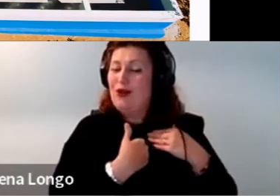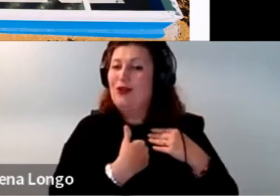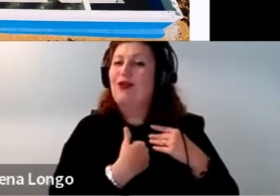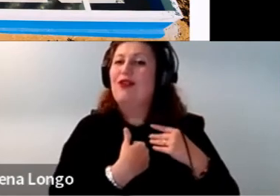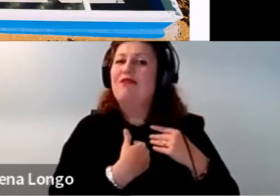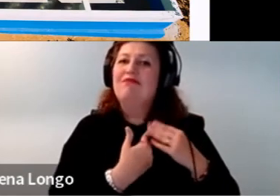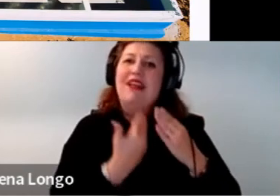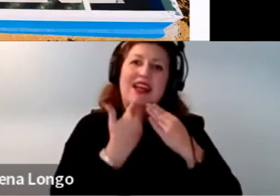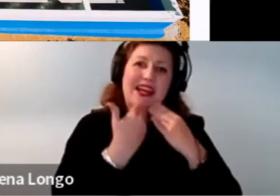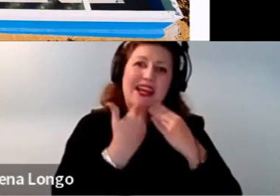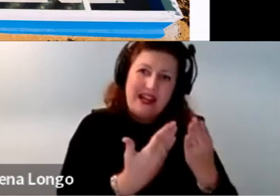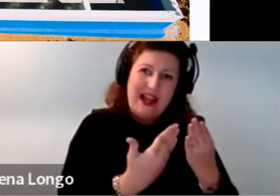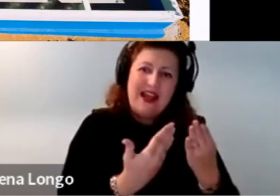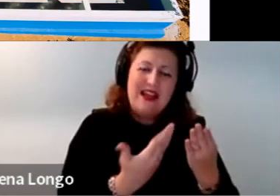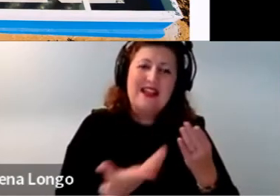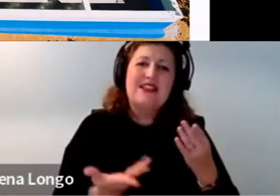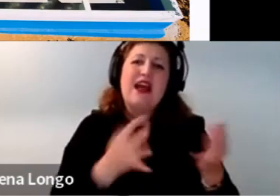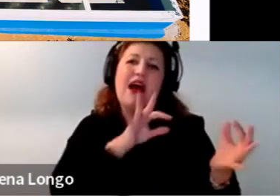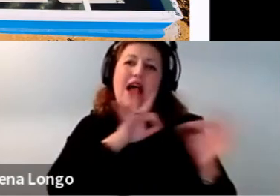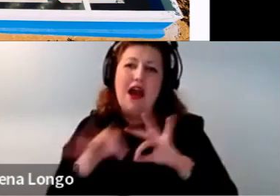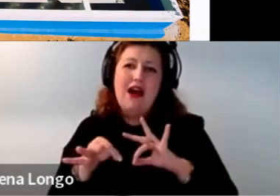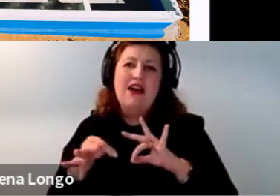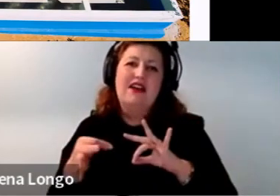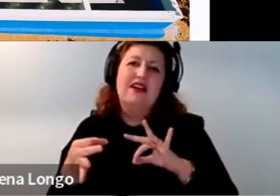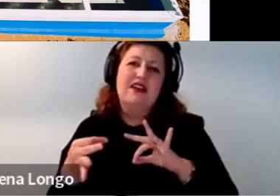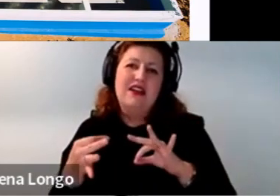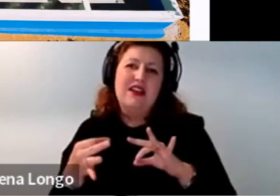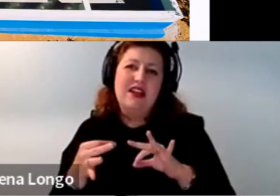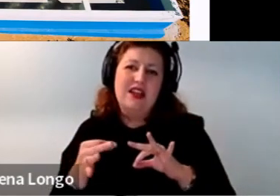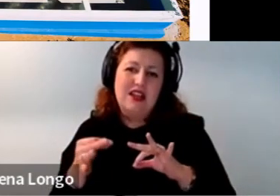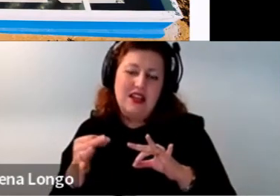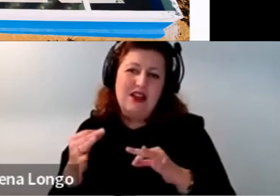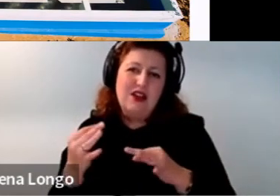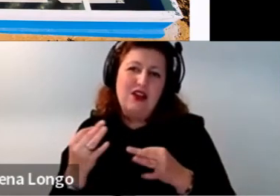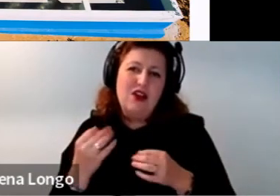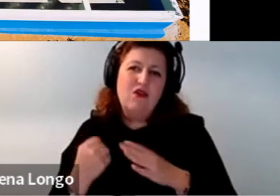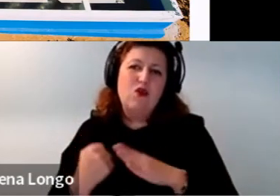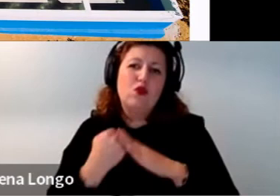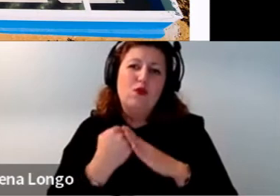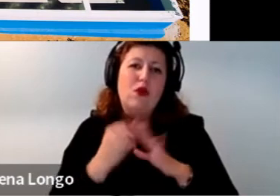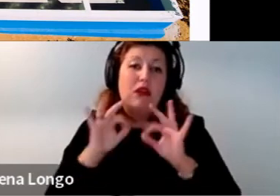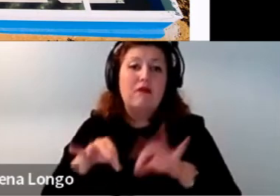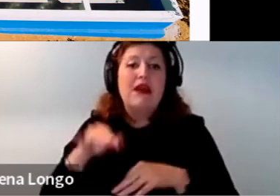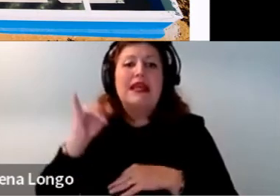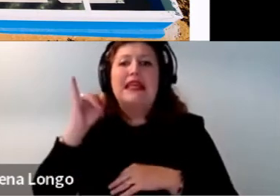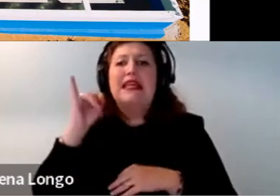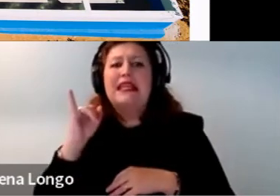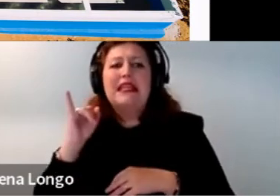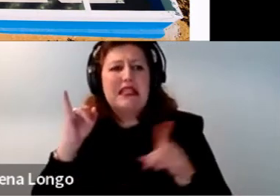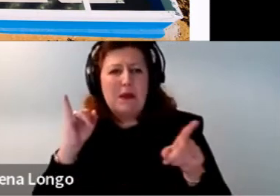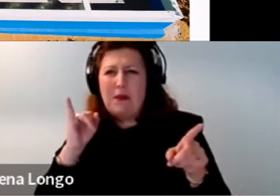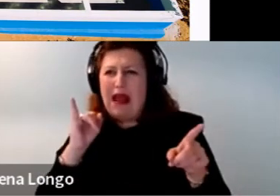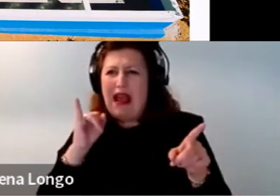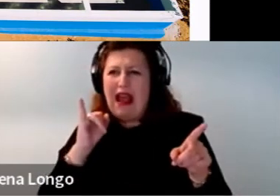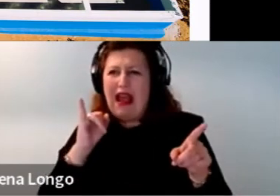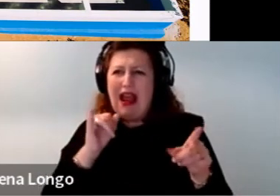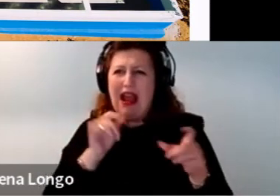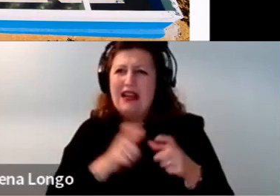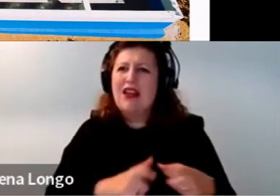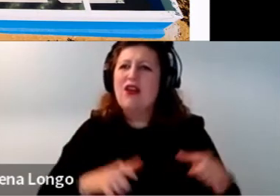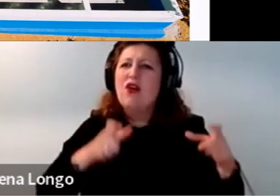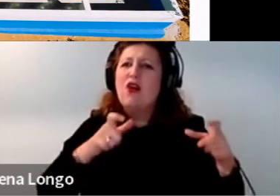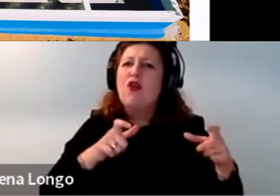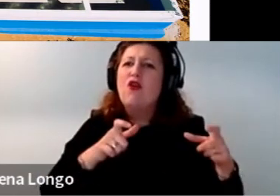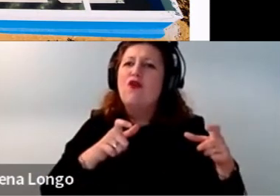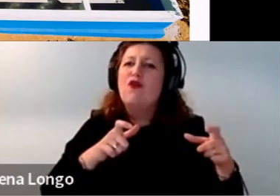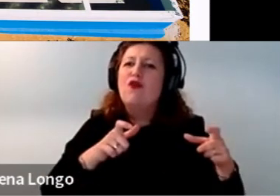raggiungere l'obiettivo della costruzione. E se non ricordo male, a Isimani lo scavo della fossa settica